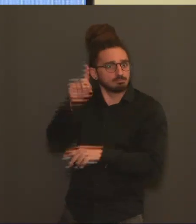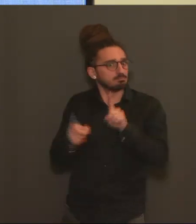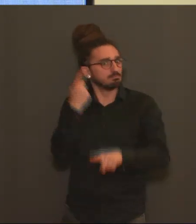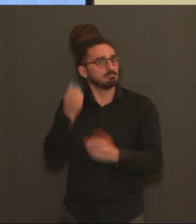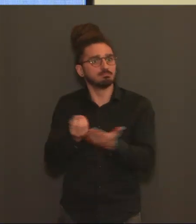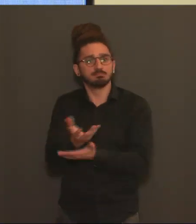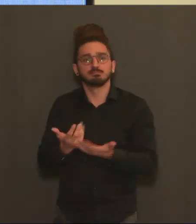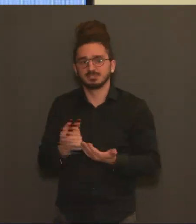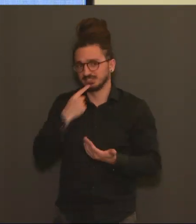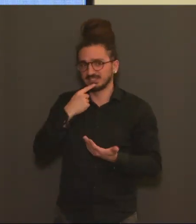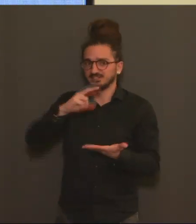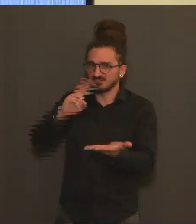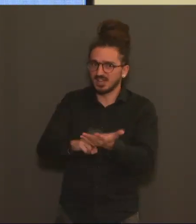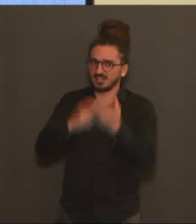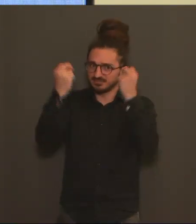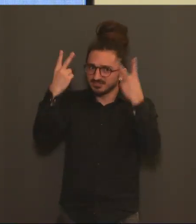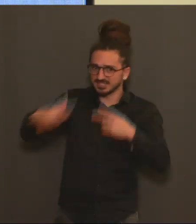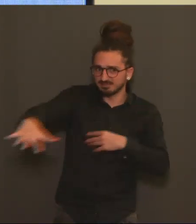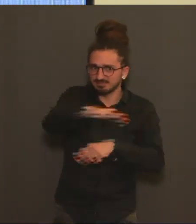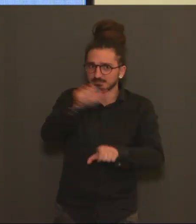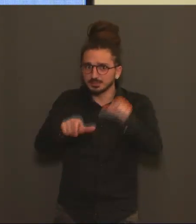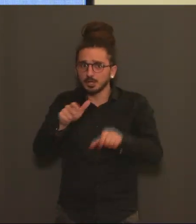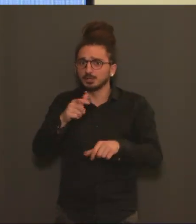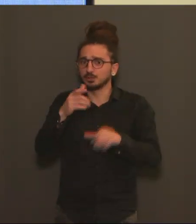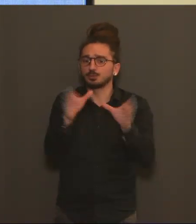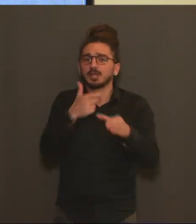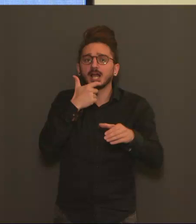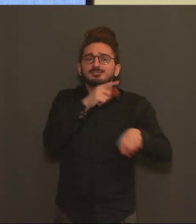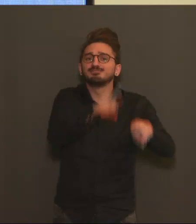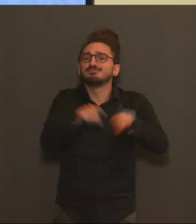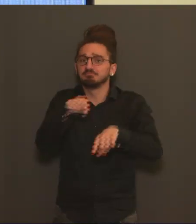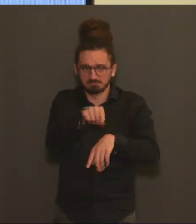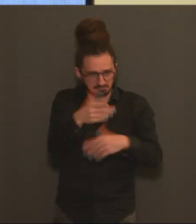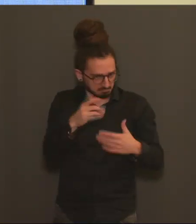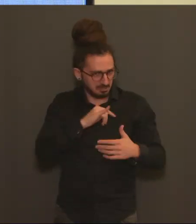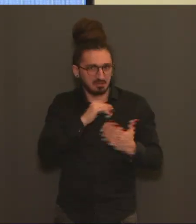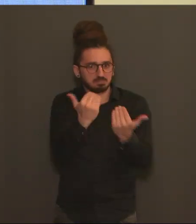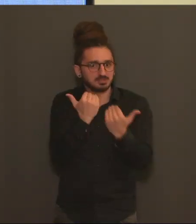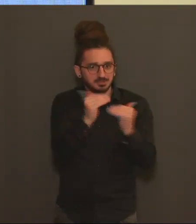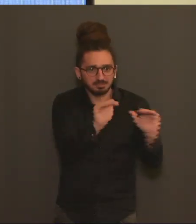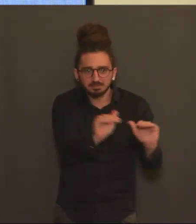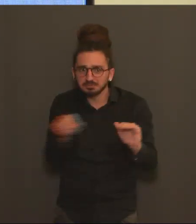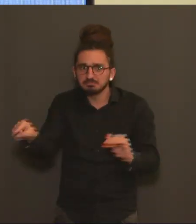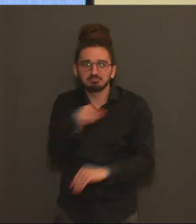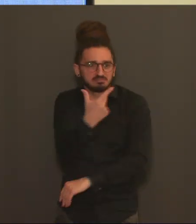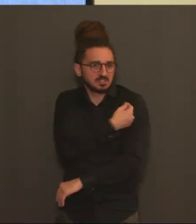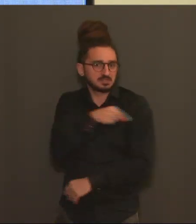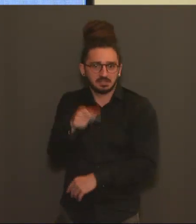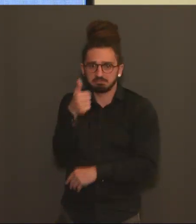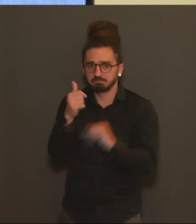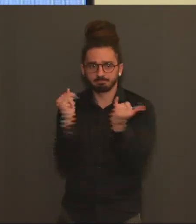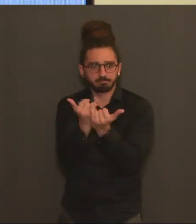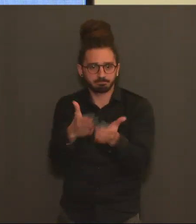les tranches d'âge, tous les vaccins se valent. Il n'y a pas de vaccin plus ou moins efficace. Ils donnent tous le même niveau